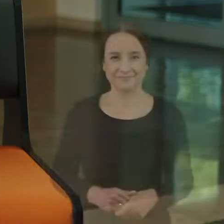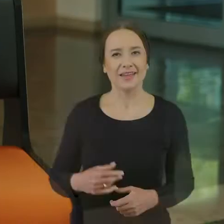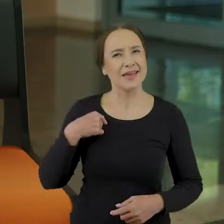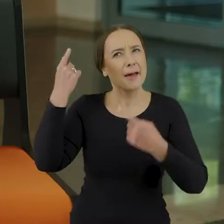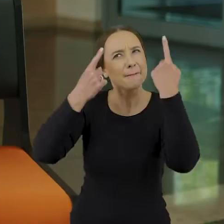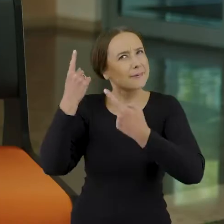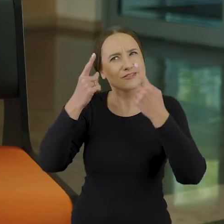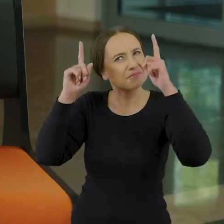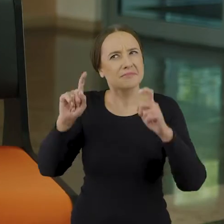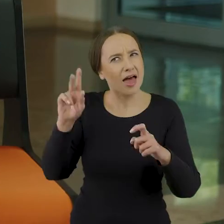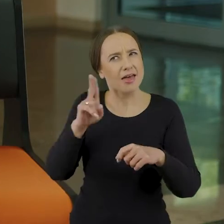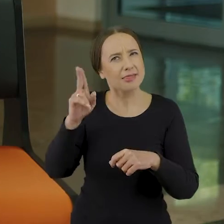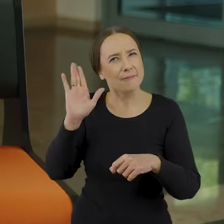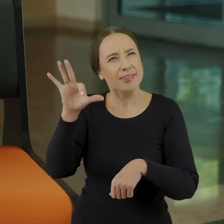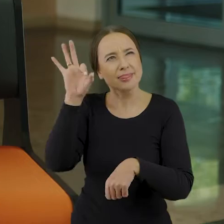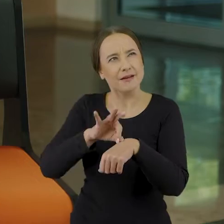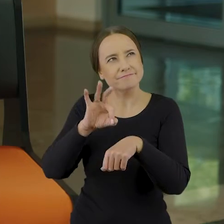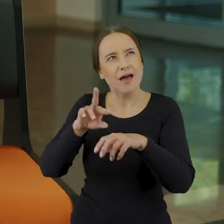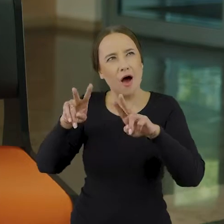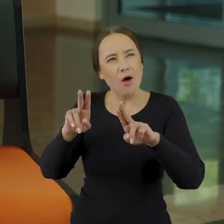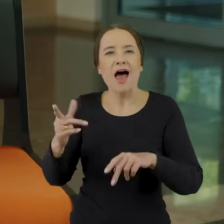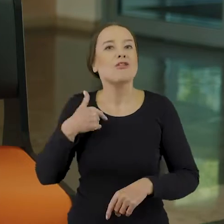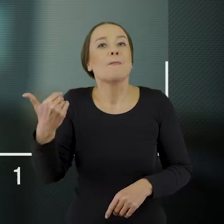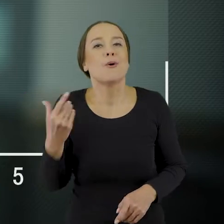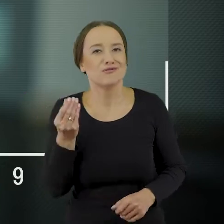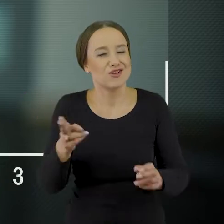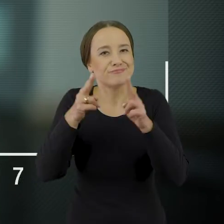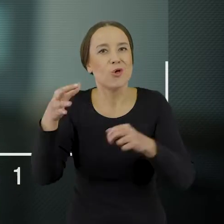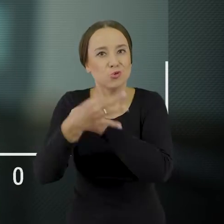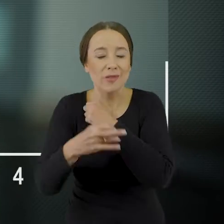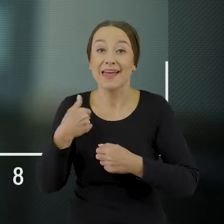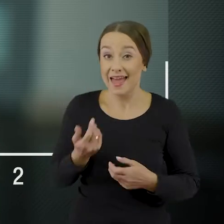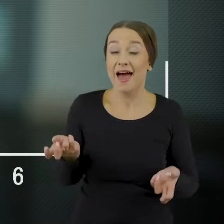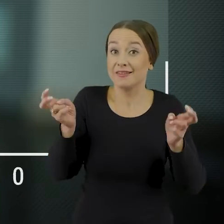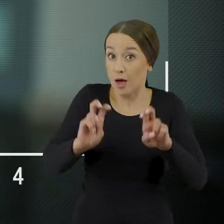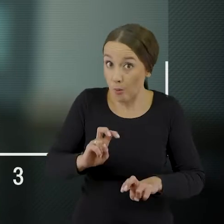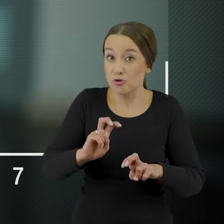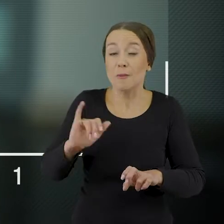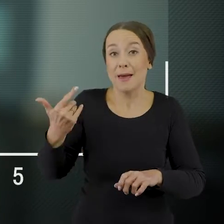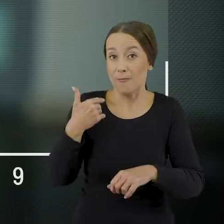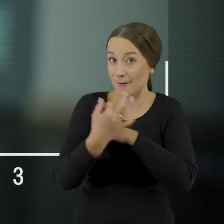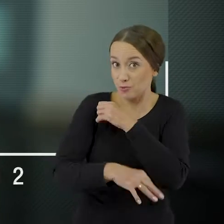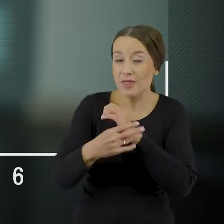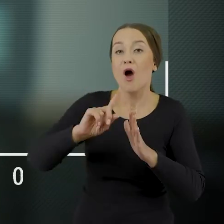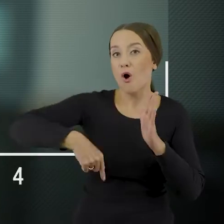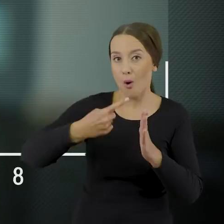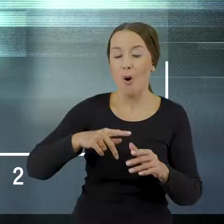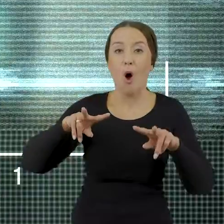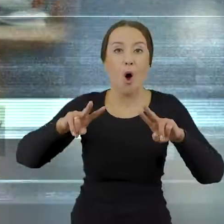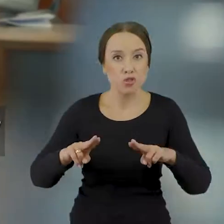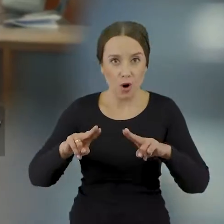my zostanę onkologiem pojawiła się jeszcze na studiach jako studentka Założyłam koła